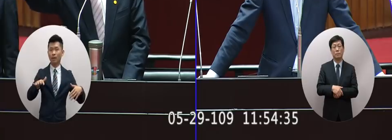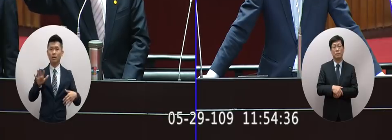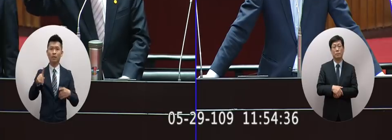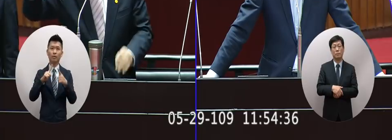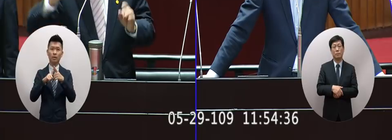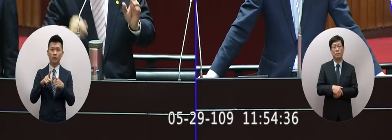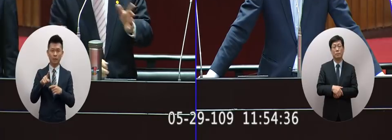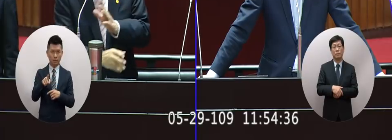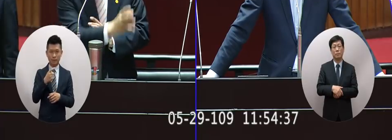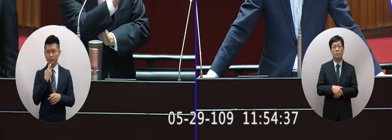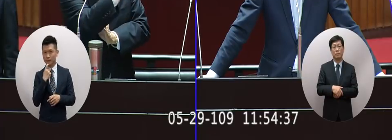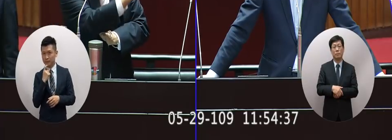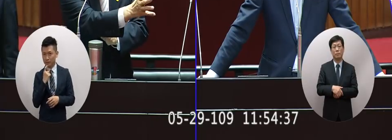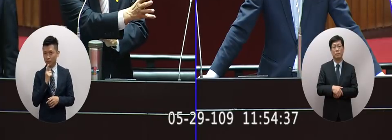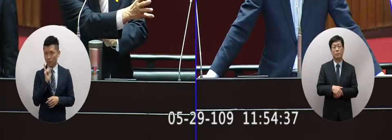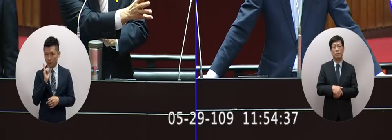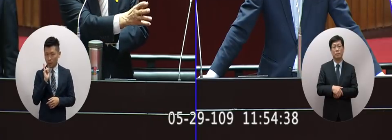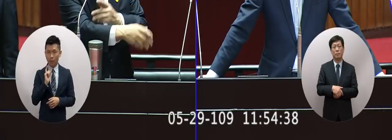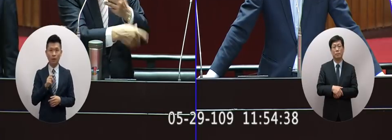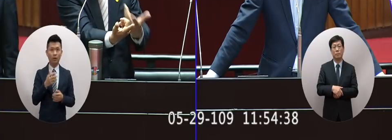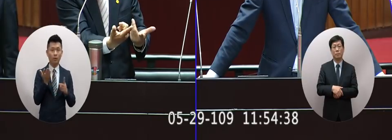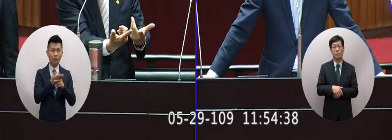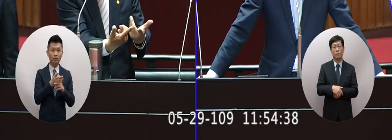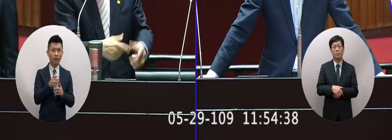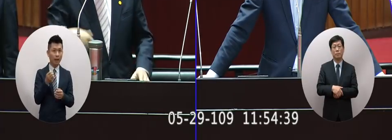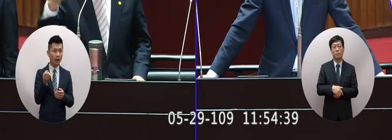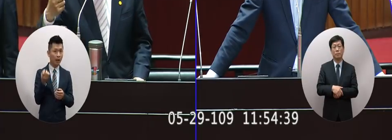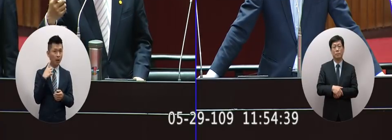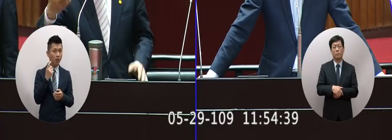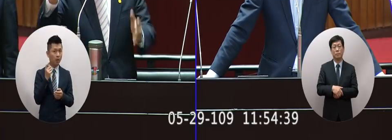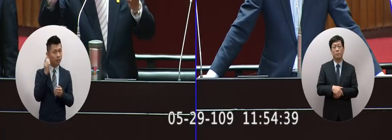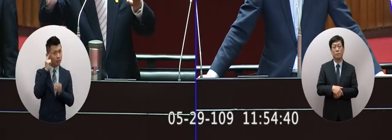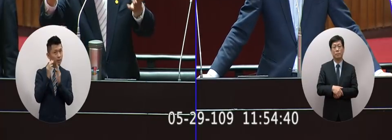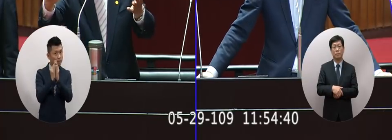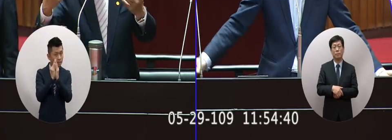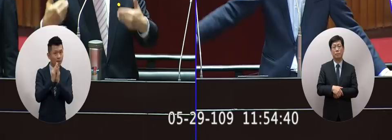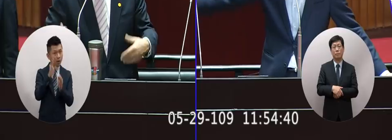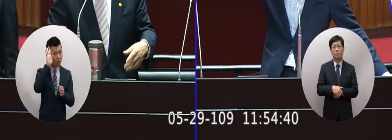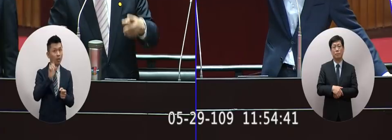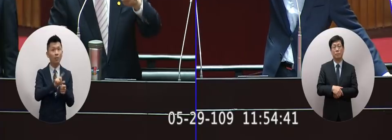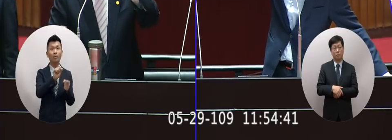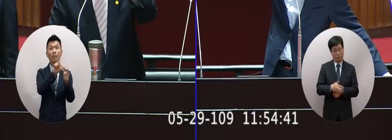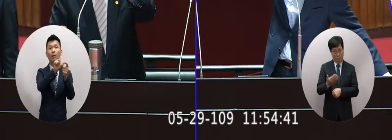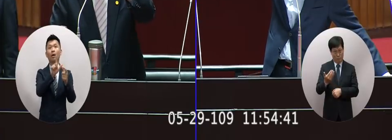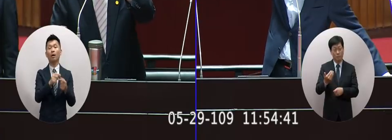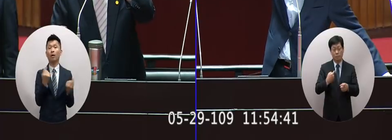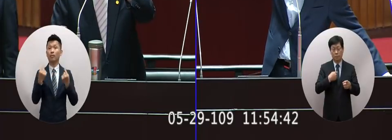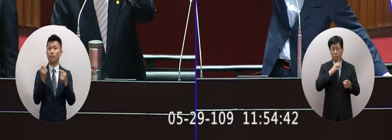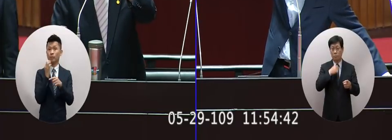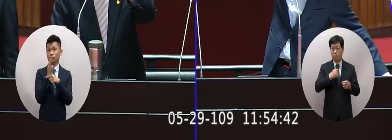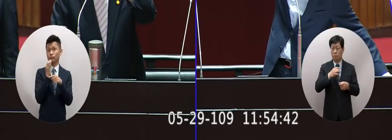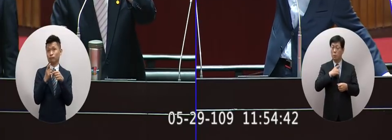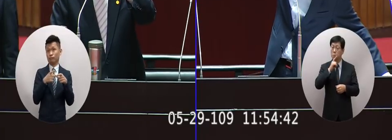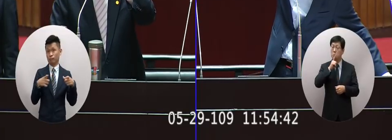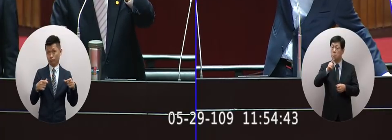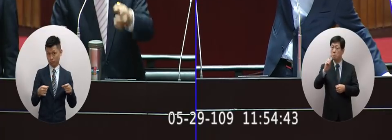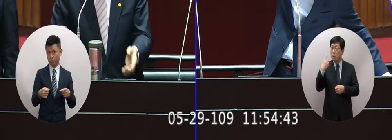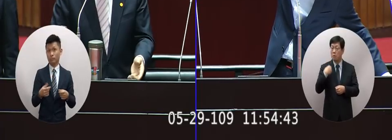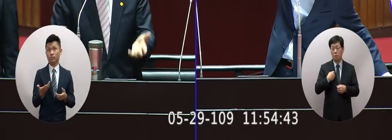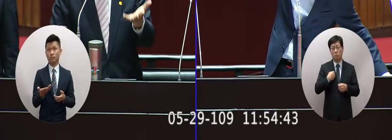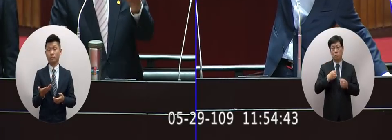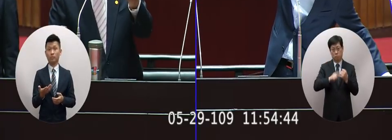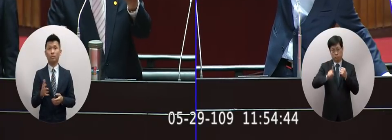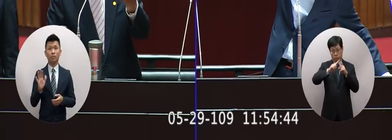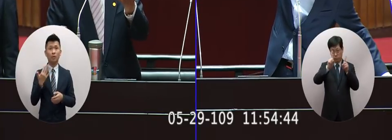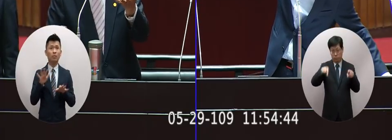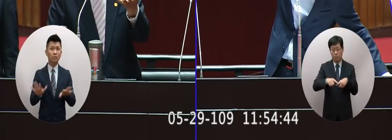捕风捉影，有些人拿着银子就开枪，比如库碰券、 啊。来来来，院长不是捕风捉影， 骂了一阵了吧？ 最后一